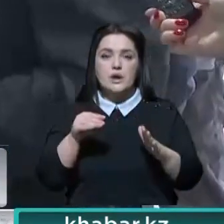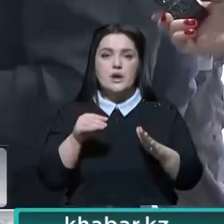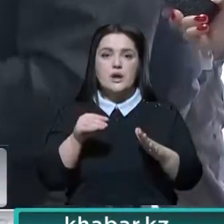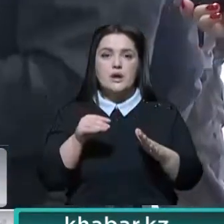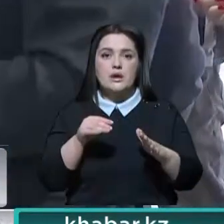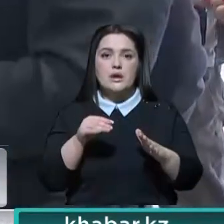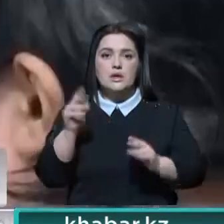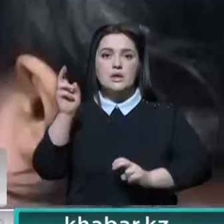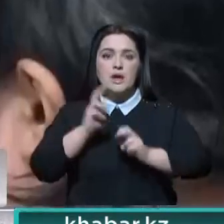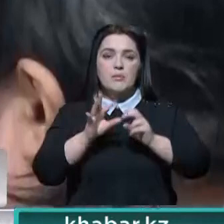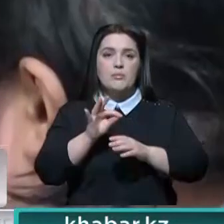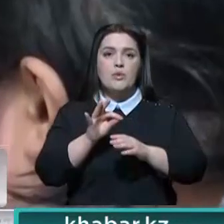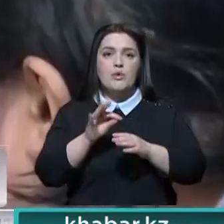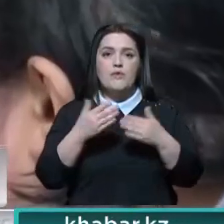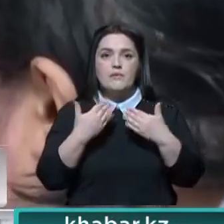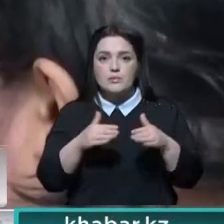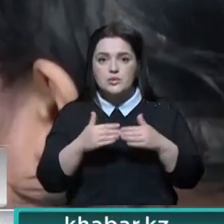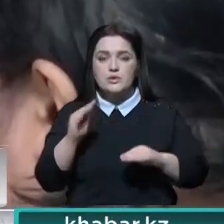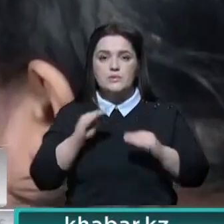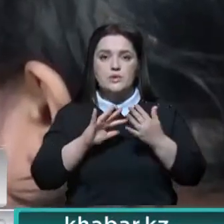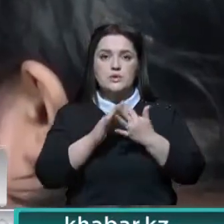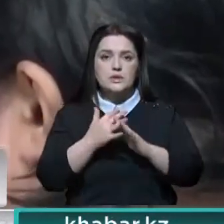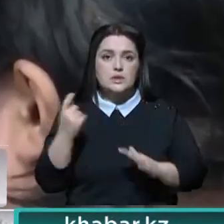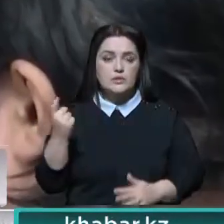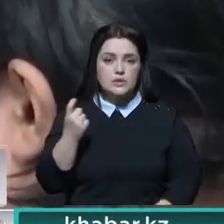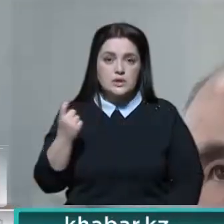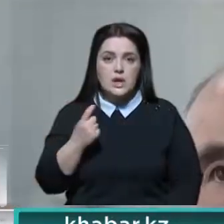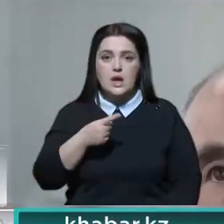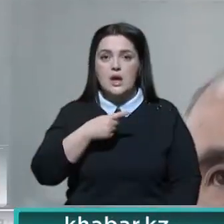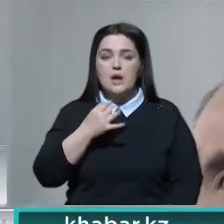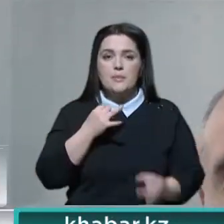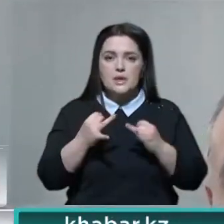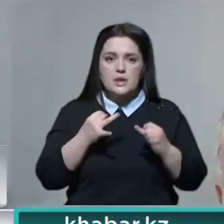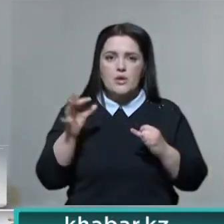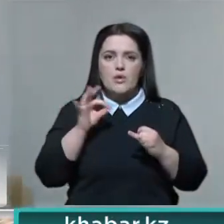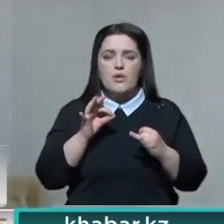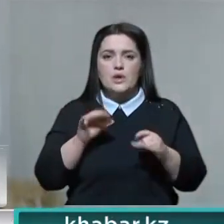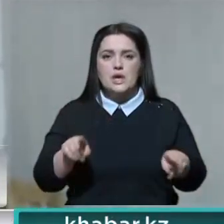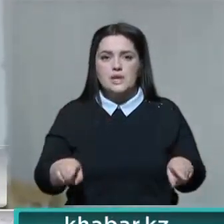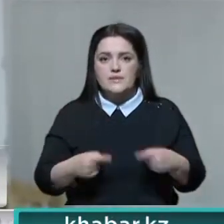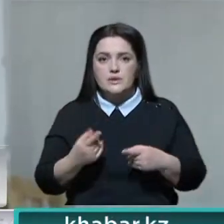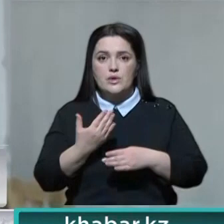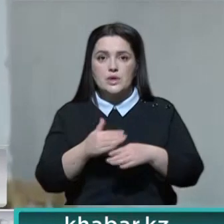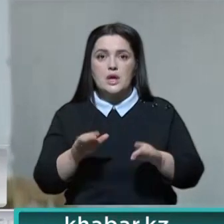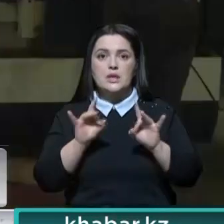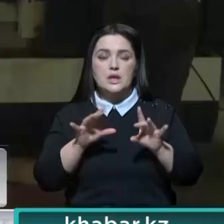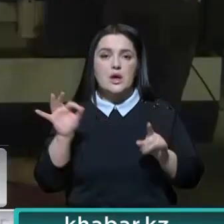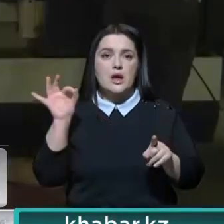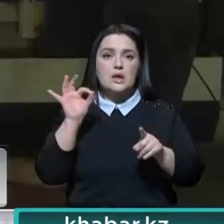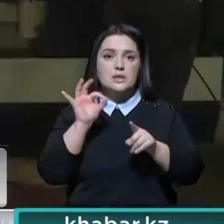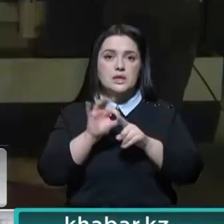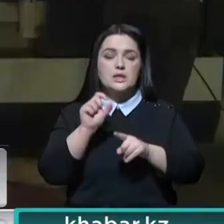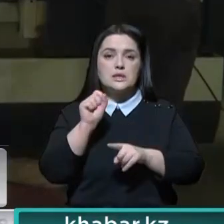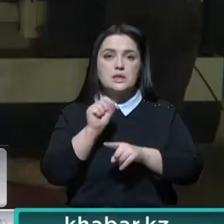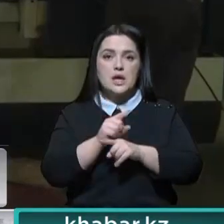предвыборного штаба побывали на заводе по выпуску и сборке сельхозтехники. Поговорили о темпах развития отрасли, а также рассказали